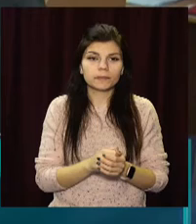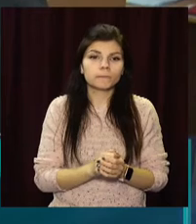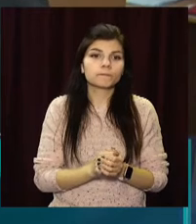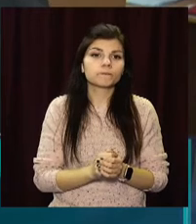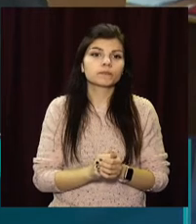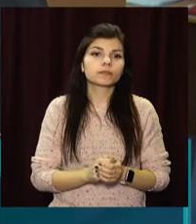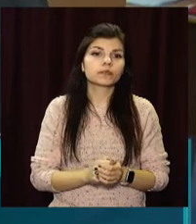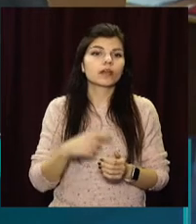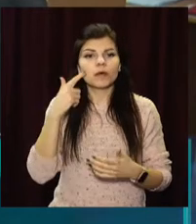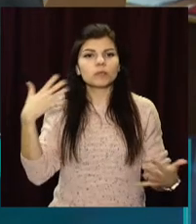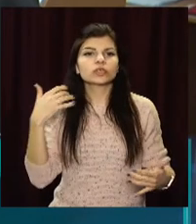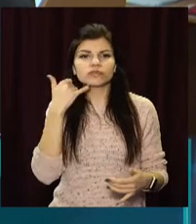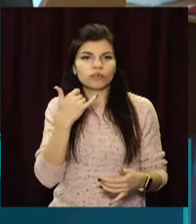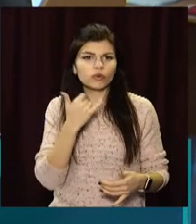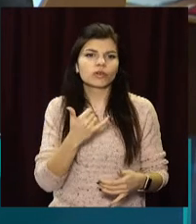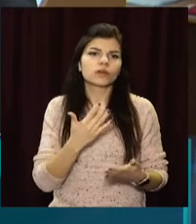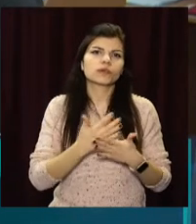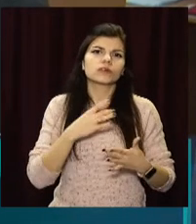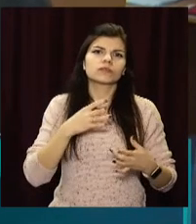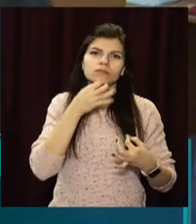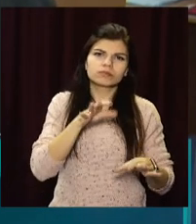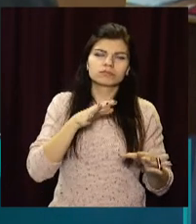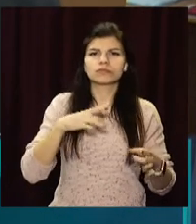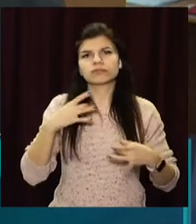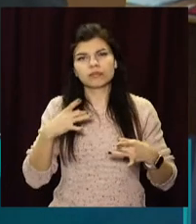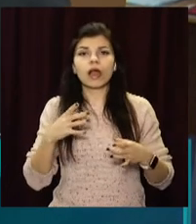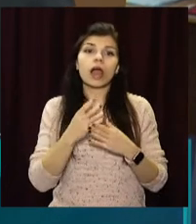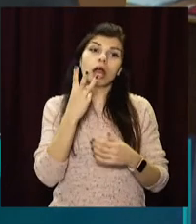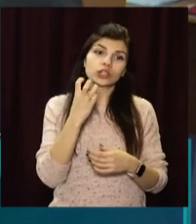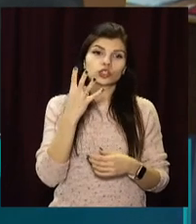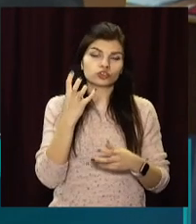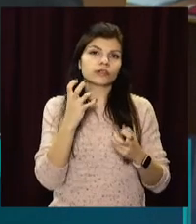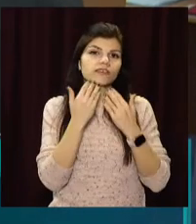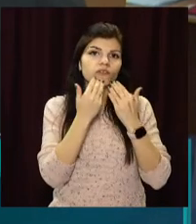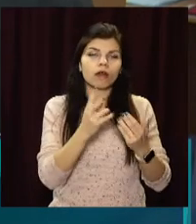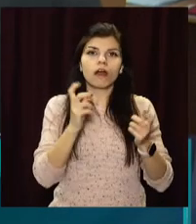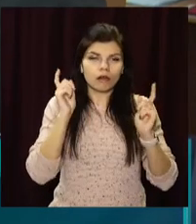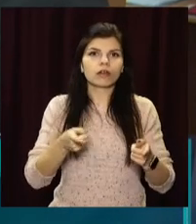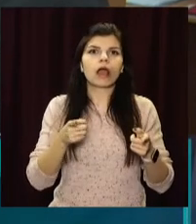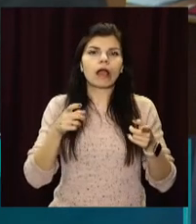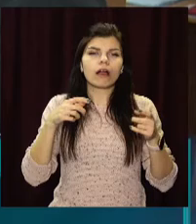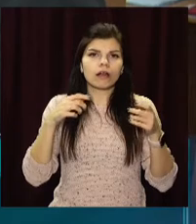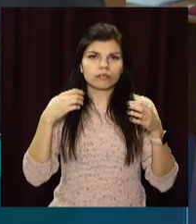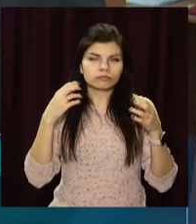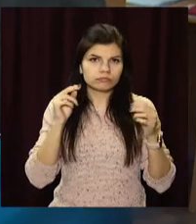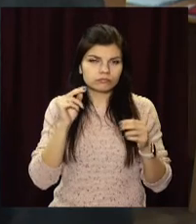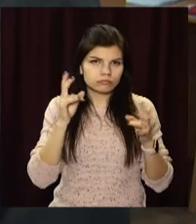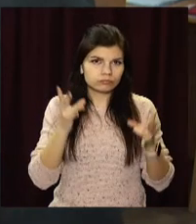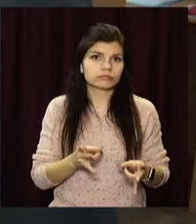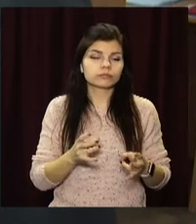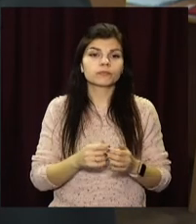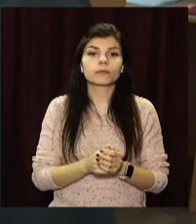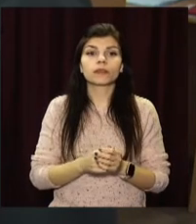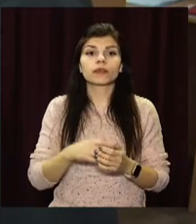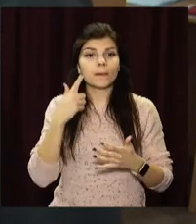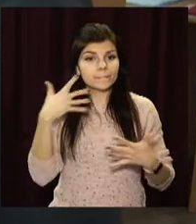консультаційні дзвінки. І десь 300-400 реєструється звернення. Аварійна служба міста, по ній найбільша маса